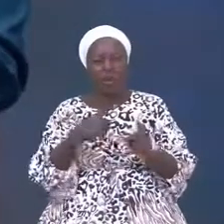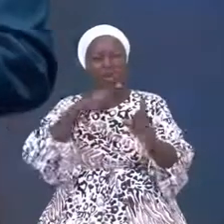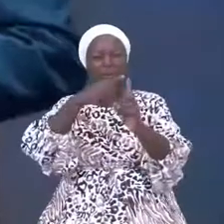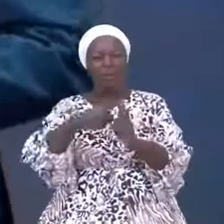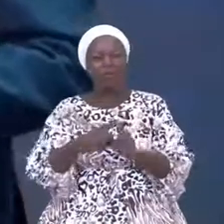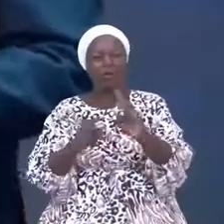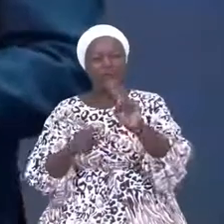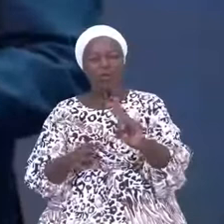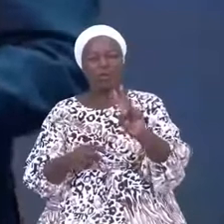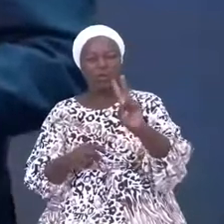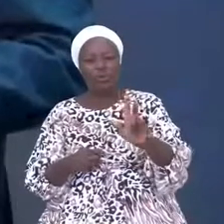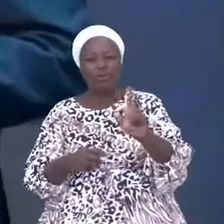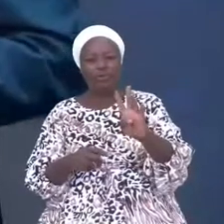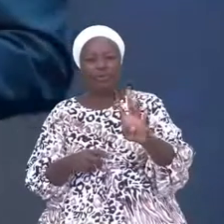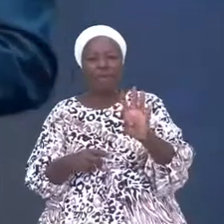91,